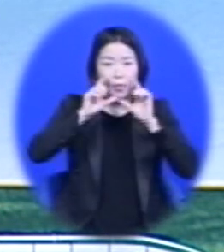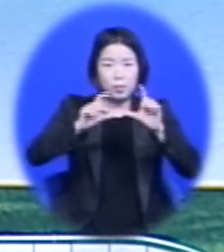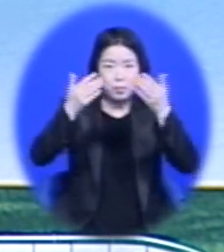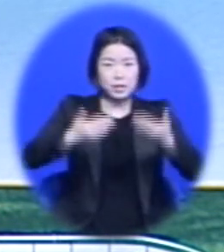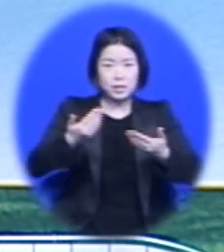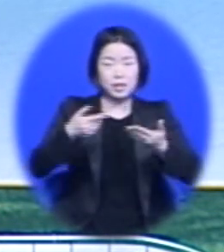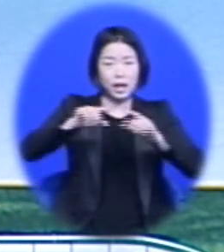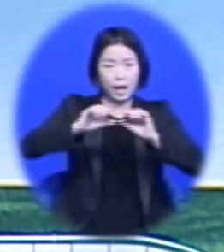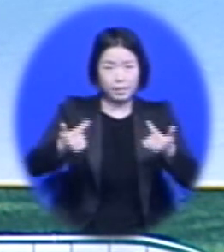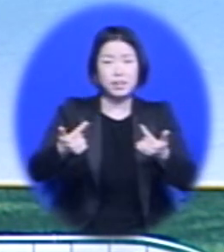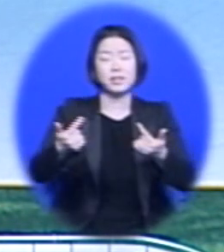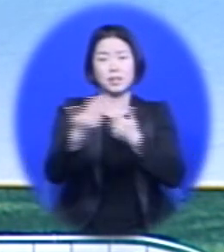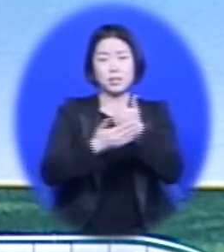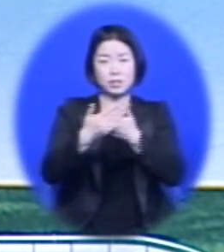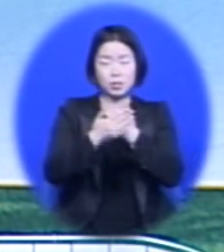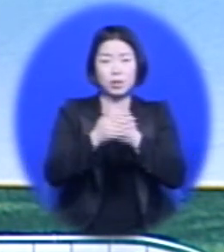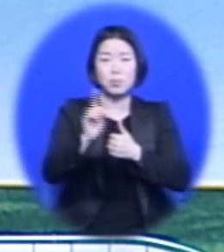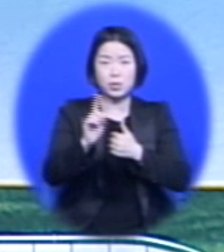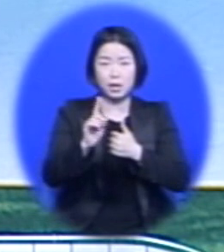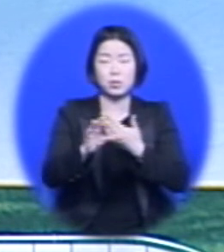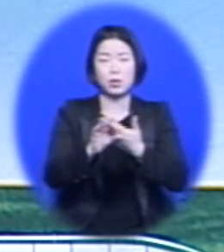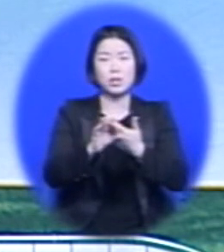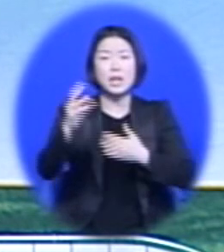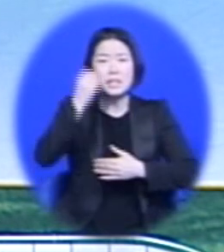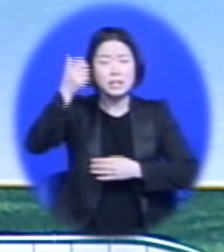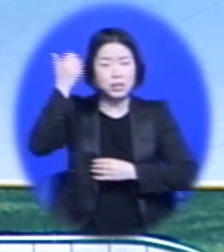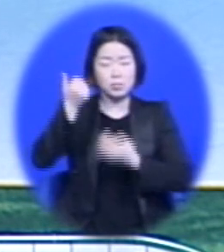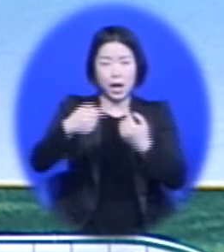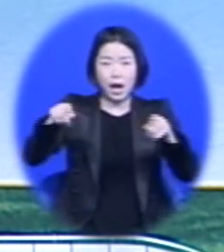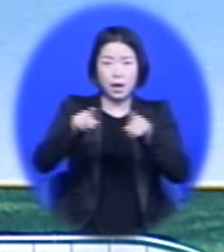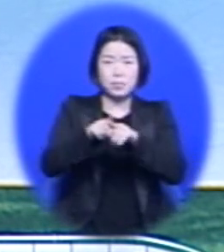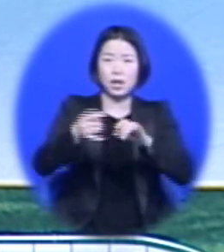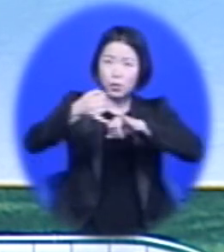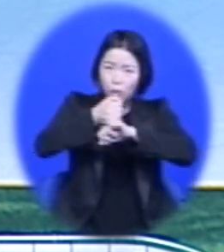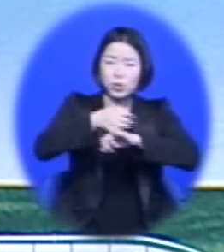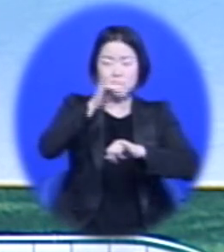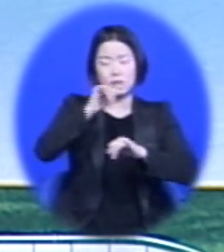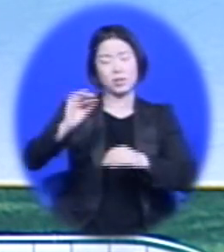속에는 성령님이 함께 계시는 것이 반드시 같이 가야 하는 것입니다.